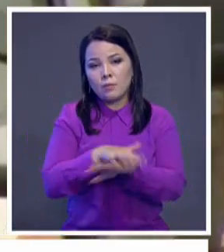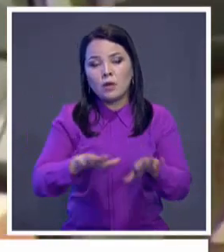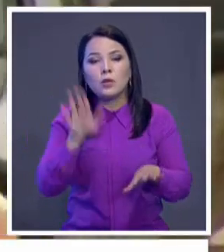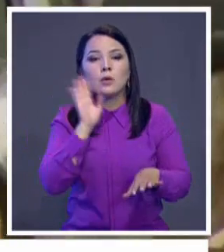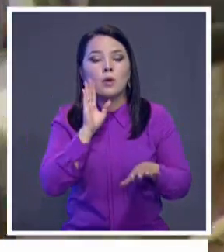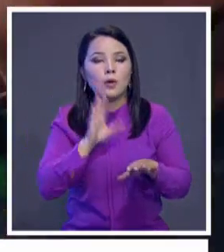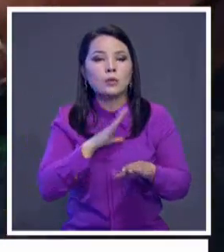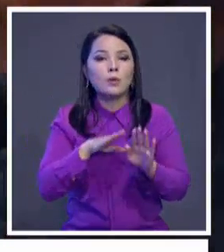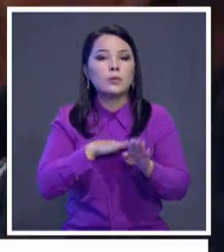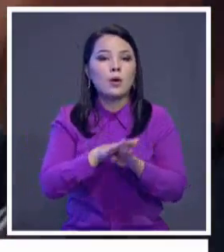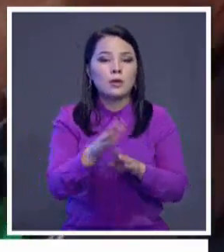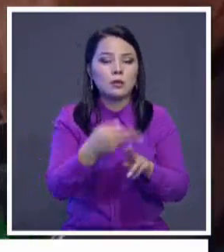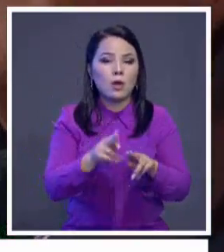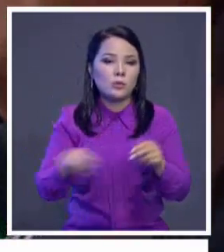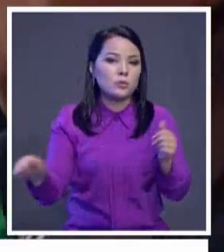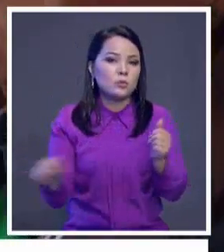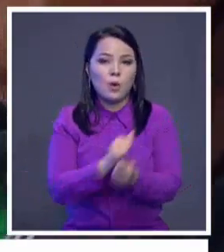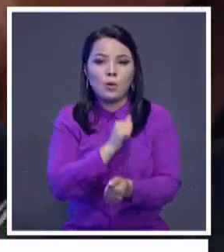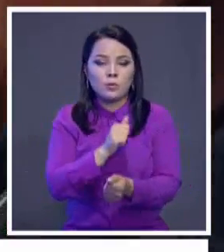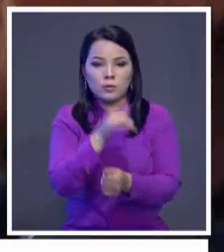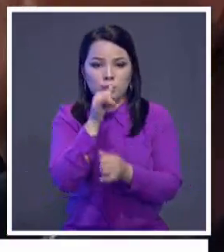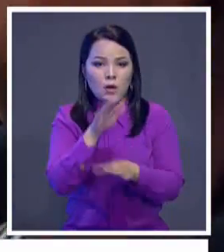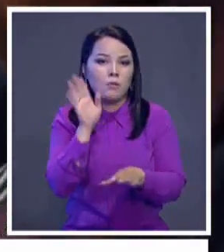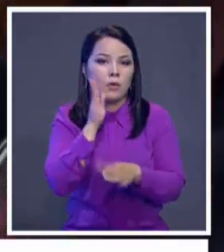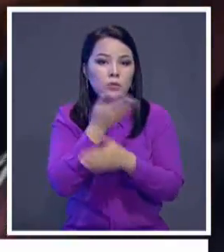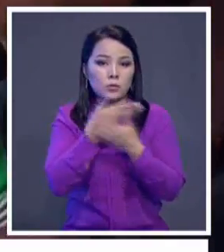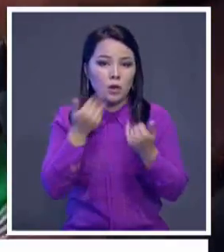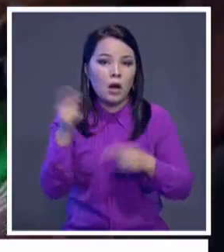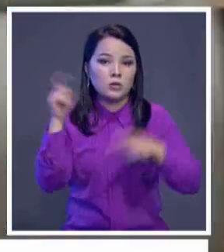толы дамбаларды әбден құрғап кеткен. Тұрғындар